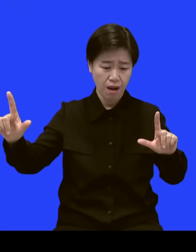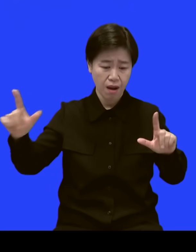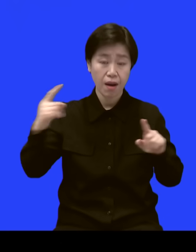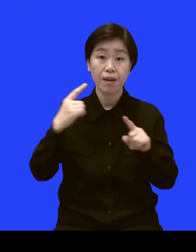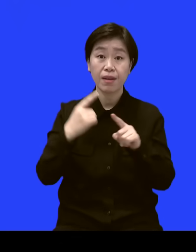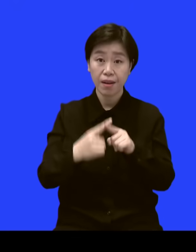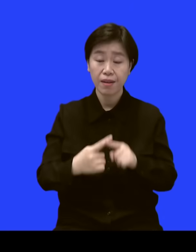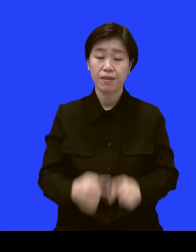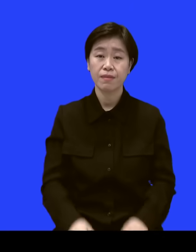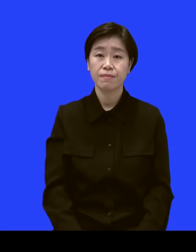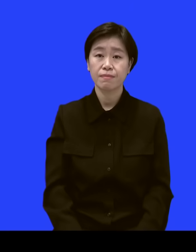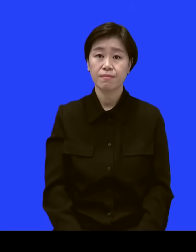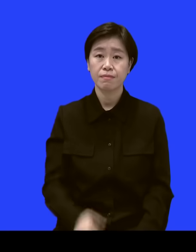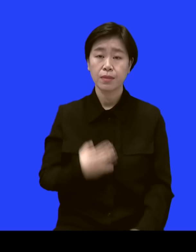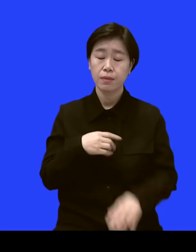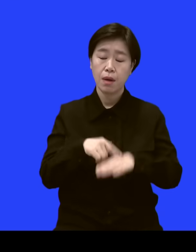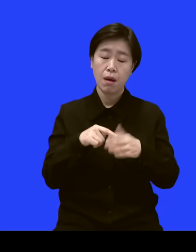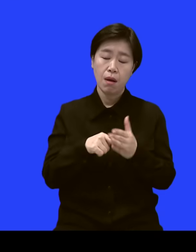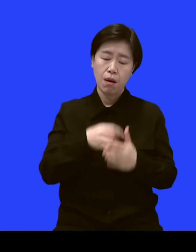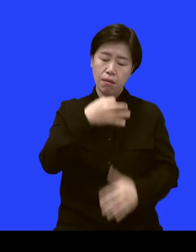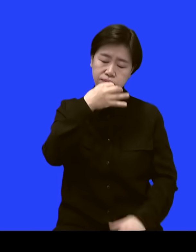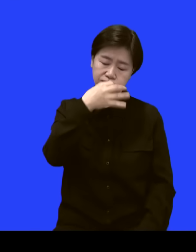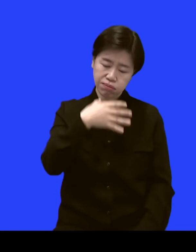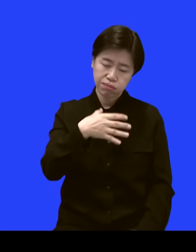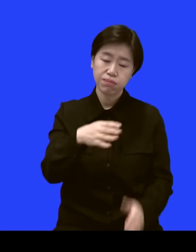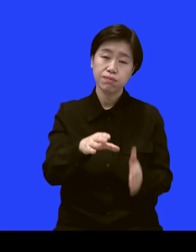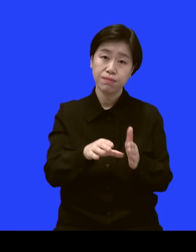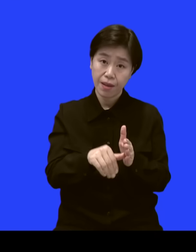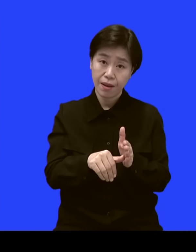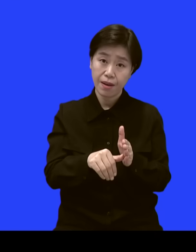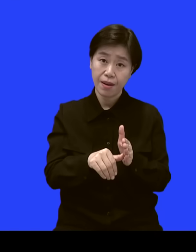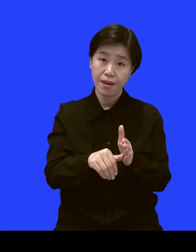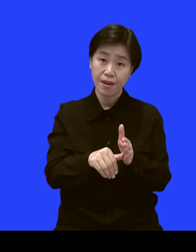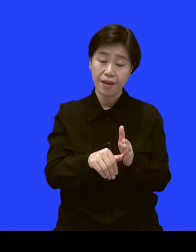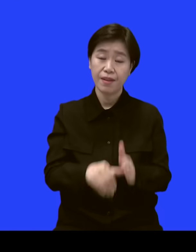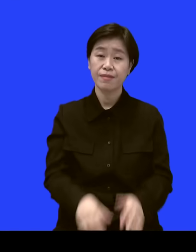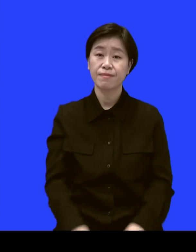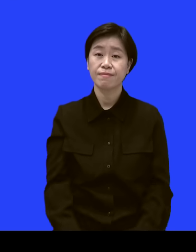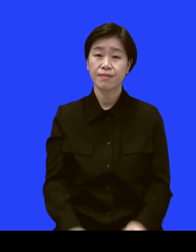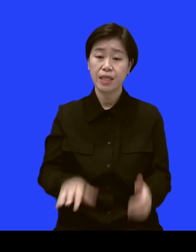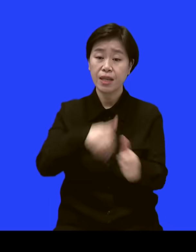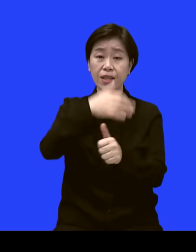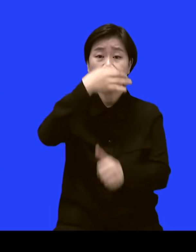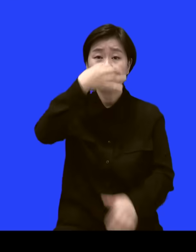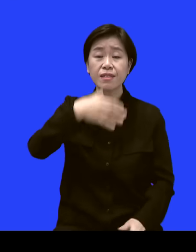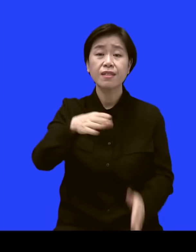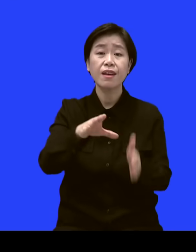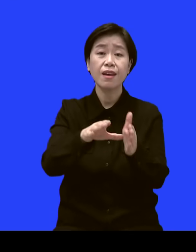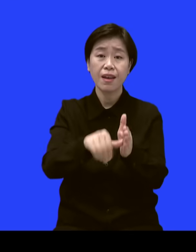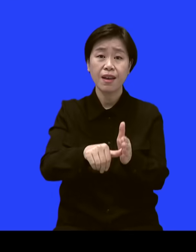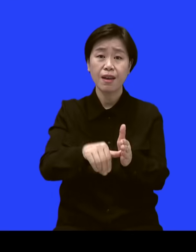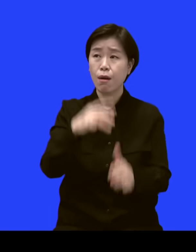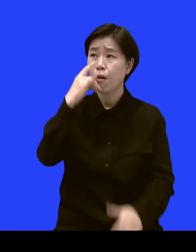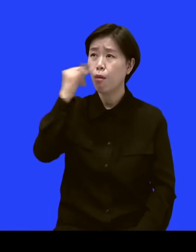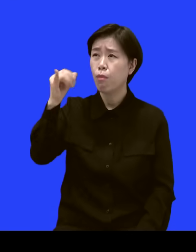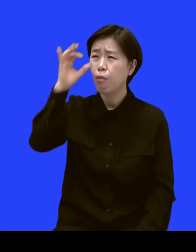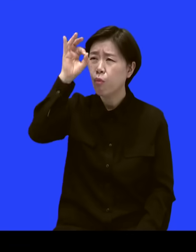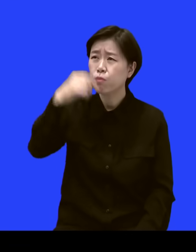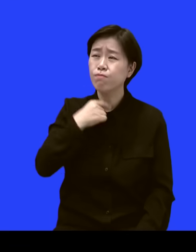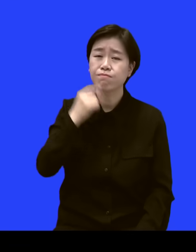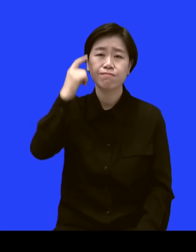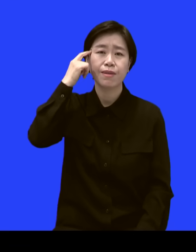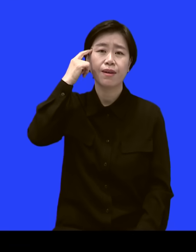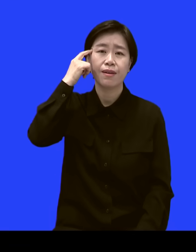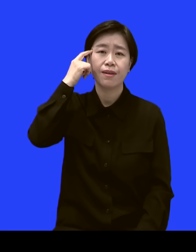좀 마음이 힘들 때 뭐 신앙생활해서 늘 좋은 것만 아니잖아요. 마음이 힘들 때 너무 엄마가 보고 싶은 거예요.